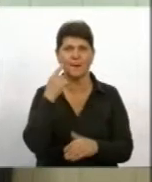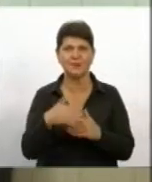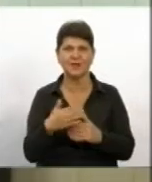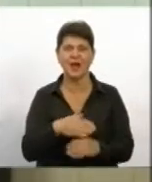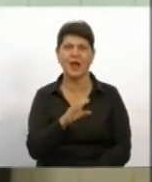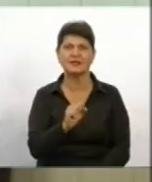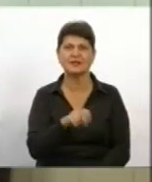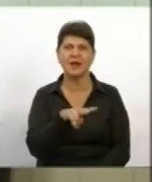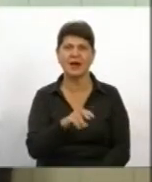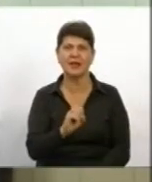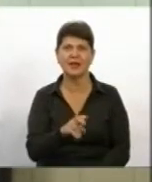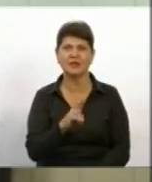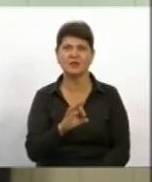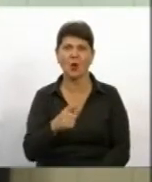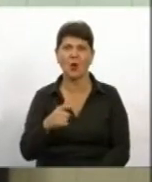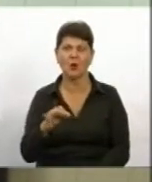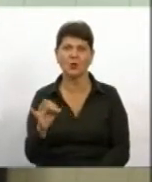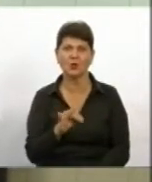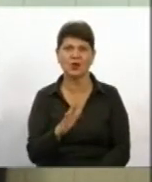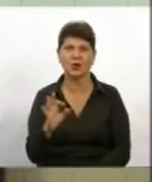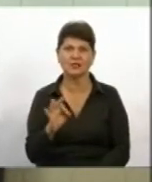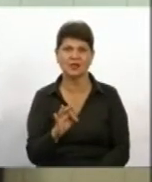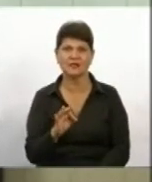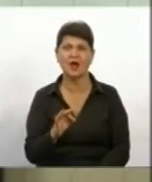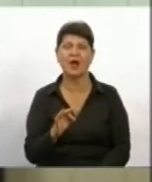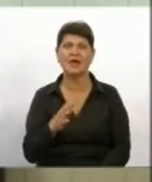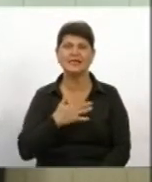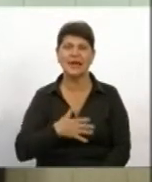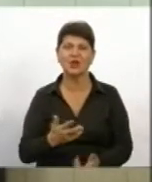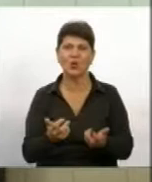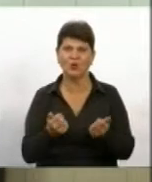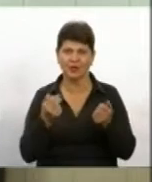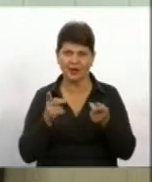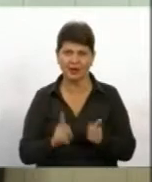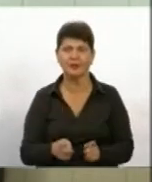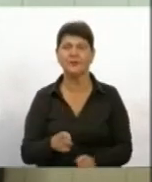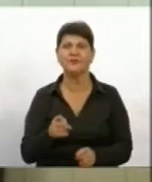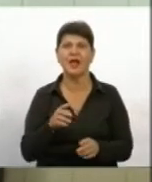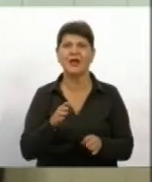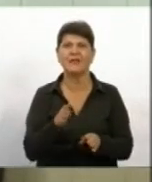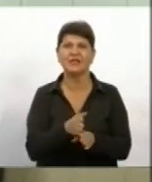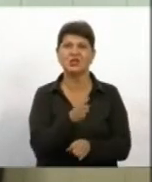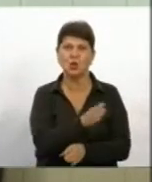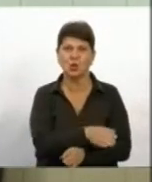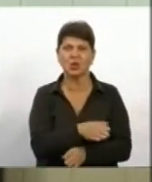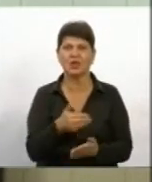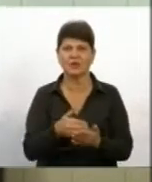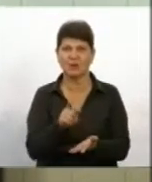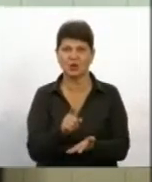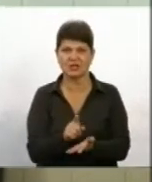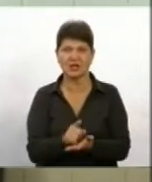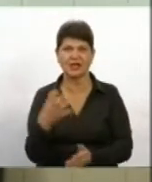Салецького Ігоря Олександровича задовільнити, відсторонити підозрюваного Салецького Юрія Олександровича від